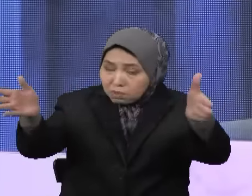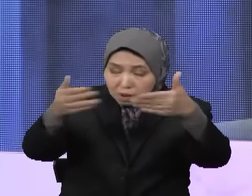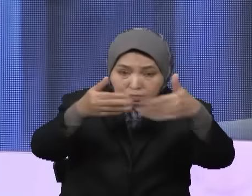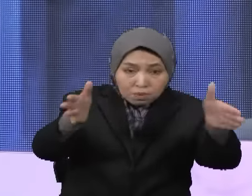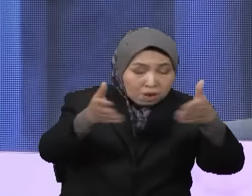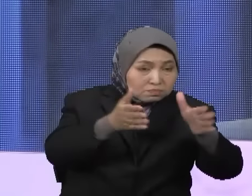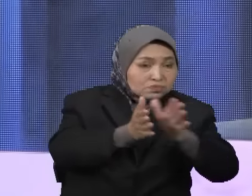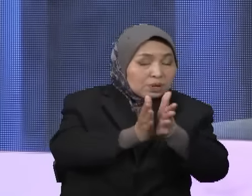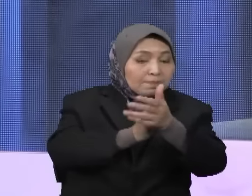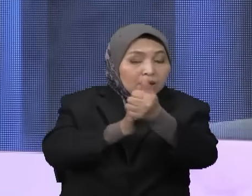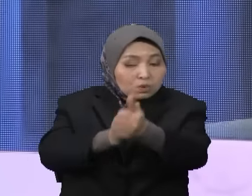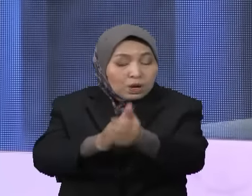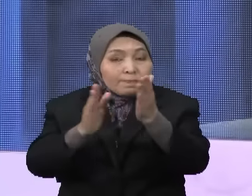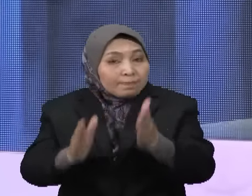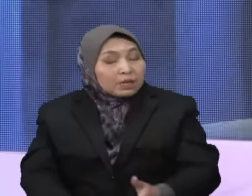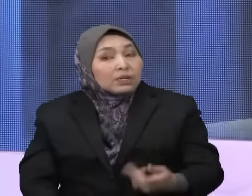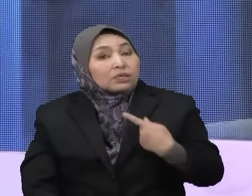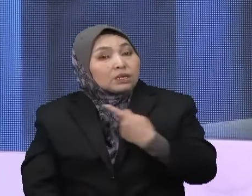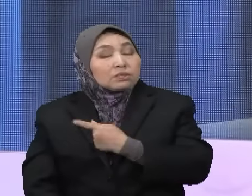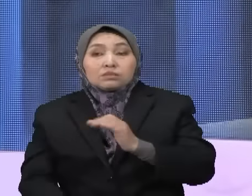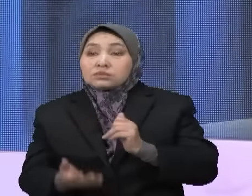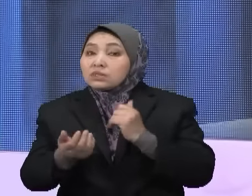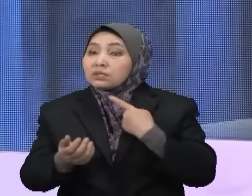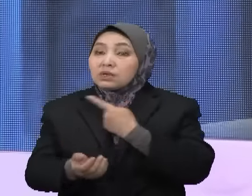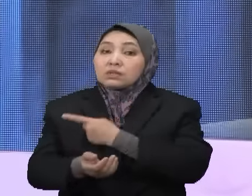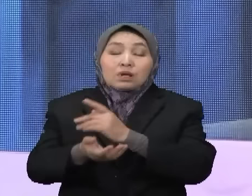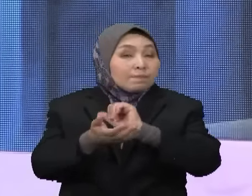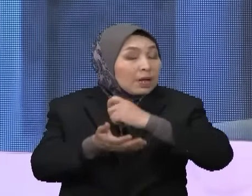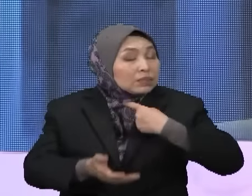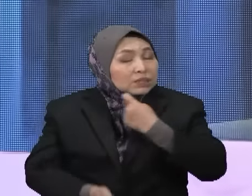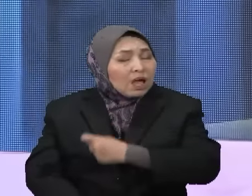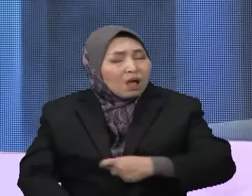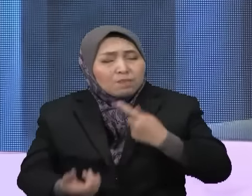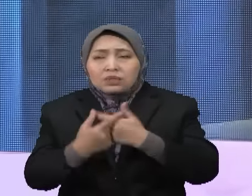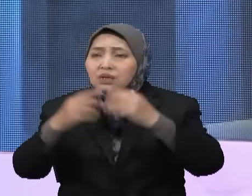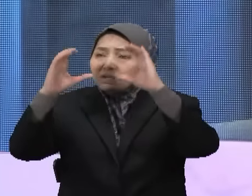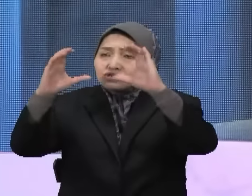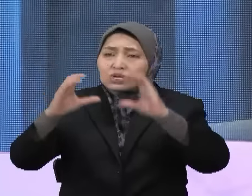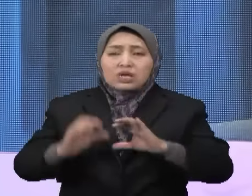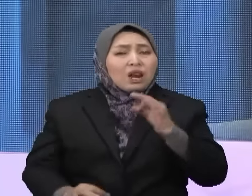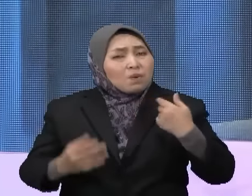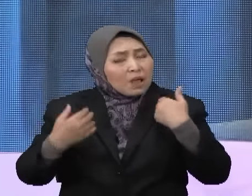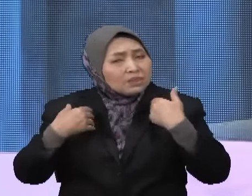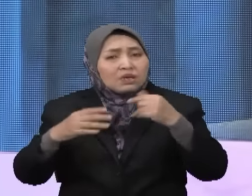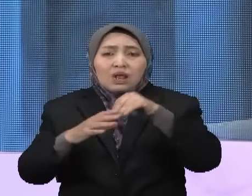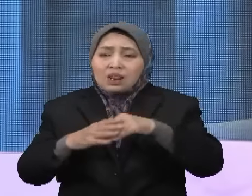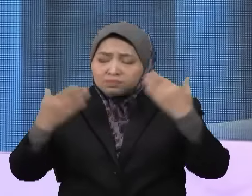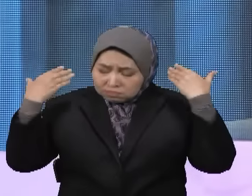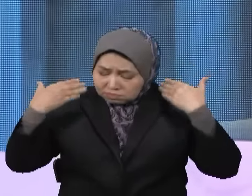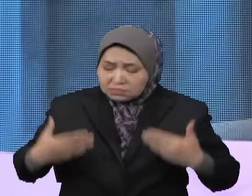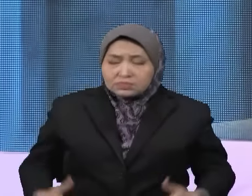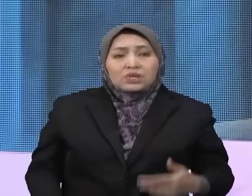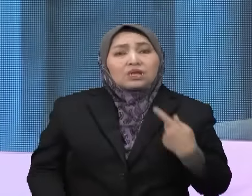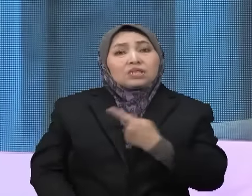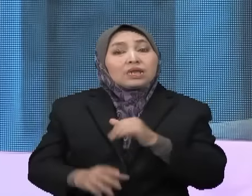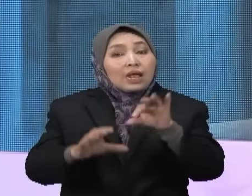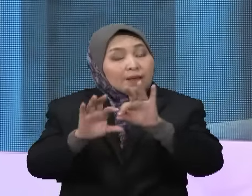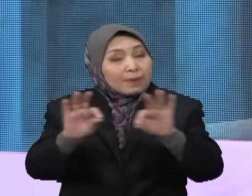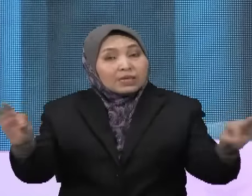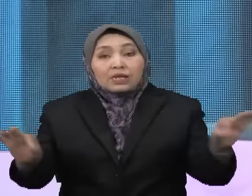panduan kepada kita agar kita bertaubat daripada ciri-ciri jikanya ada di dalam diri kita. Dalam ayat